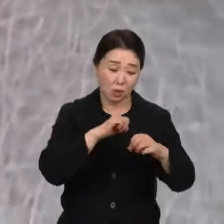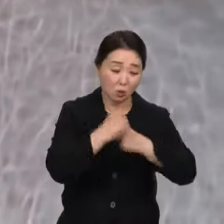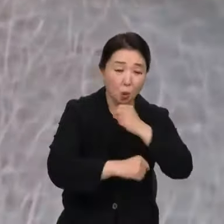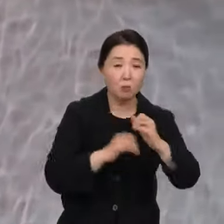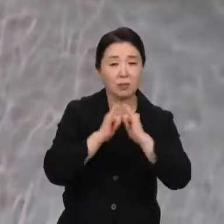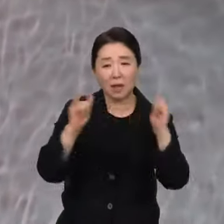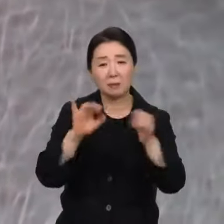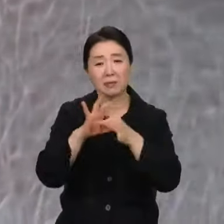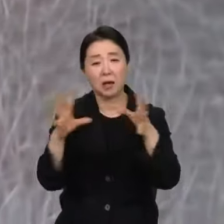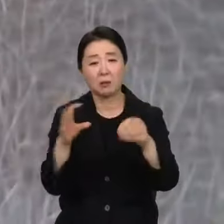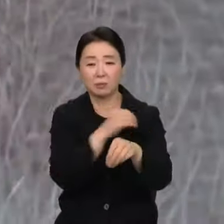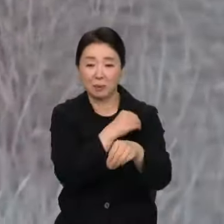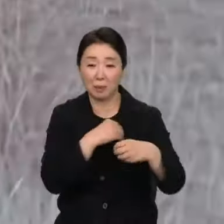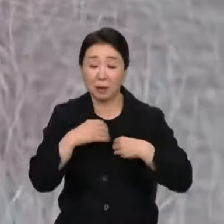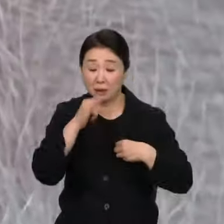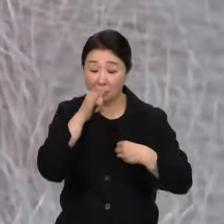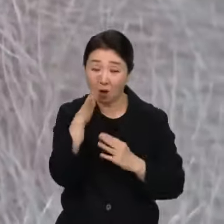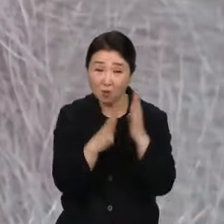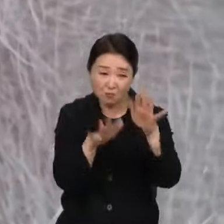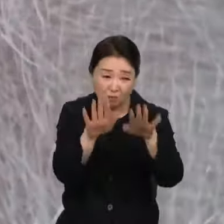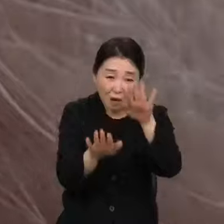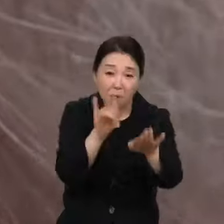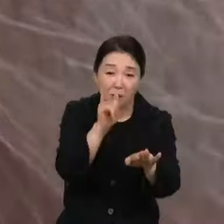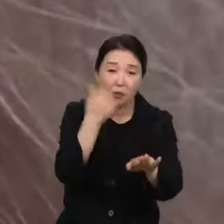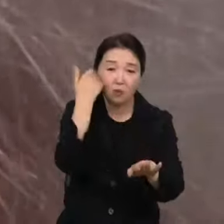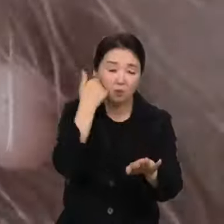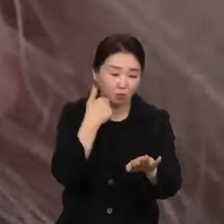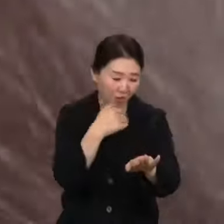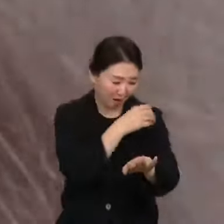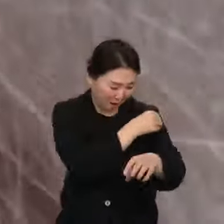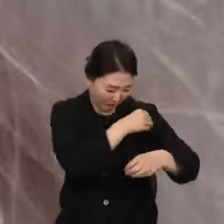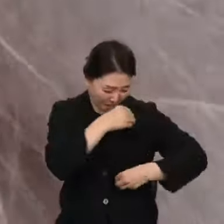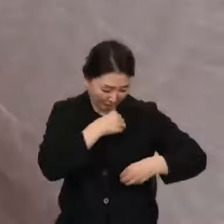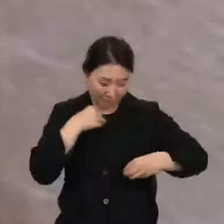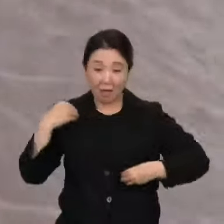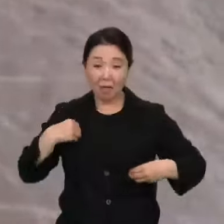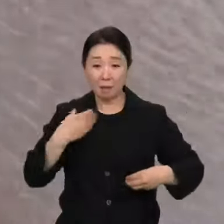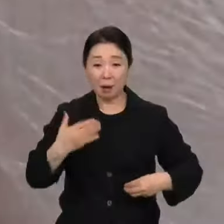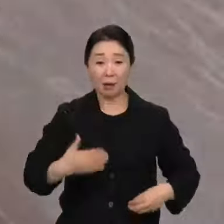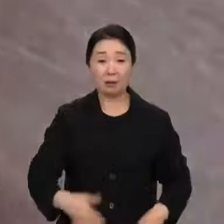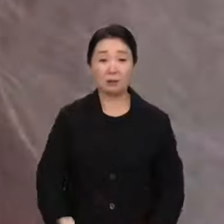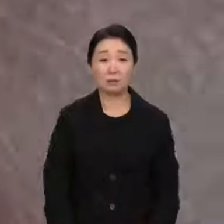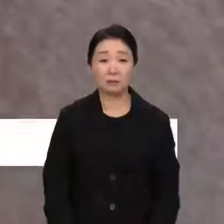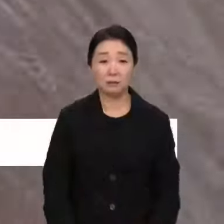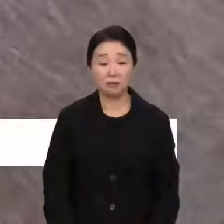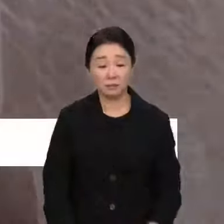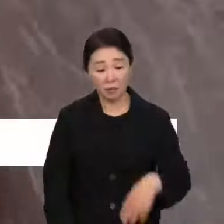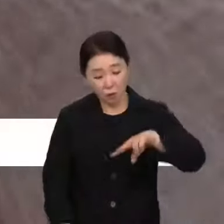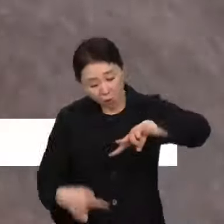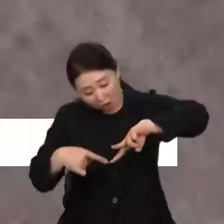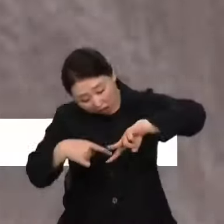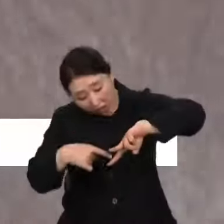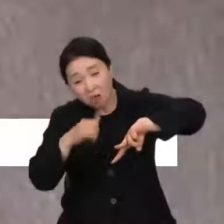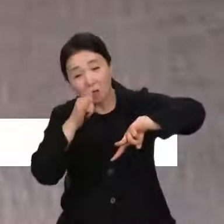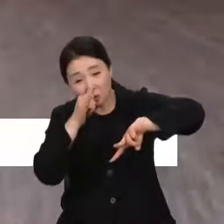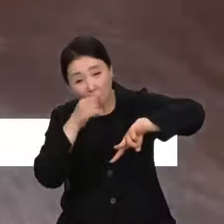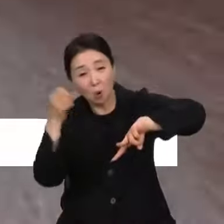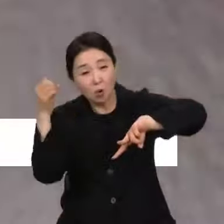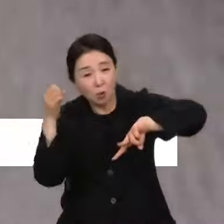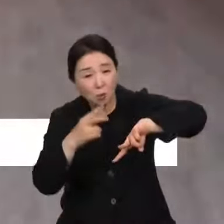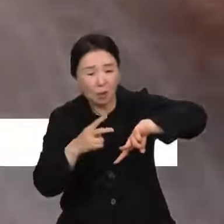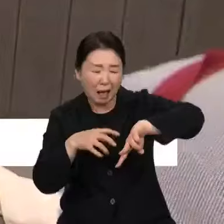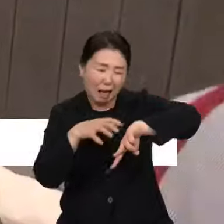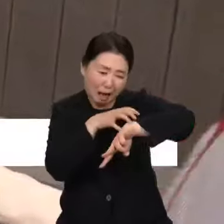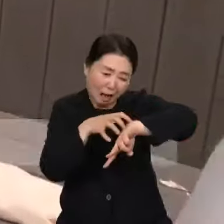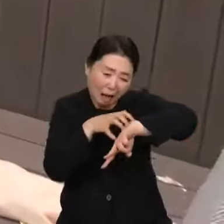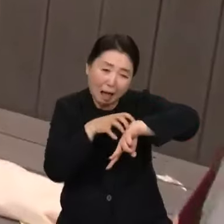않습니다. 풀을 밟았다면 누구에게나 어디든 붙을 수 있습니다. 등활이 안쪽에도 한번 붙었었고 엄청